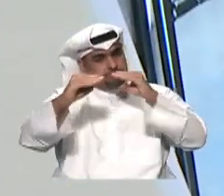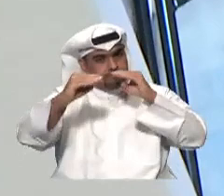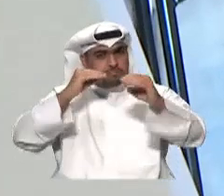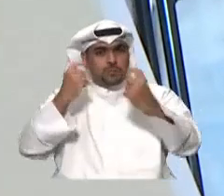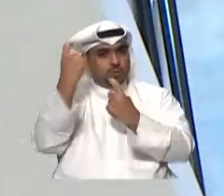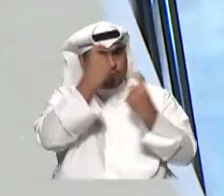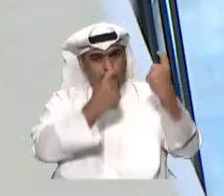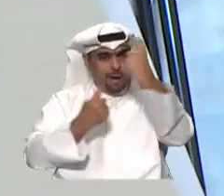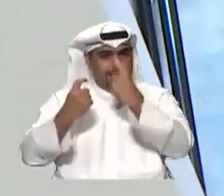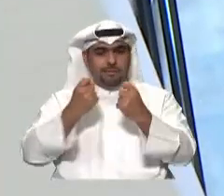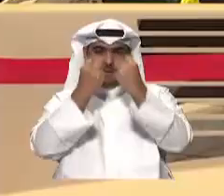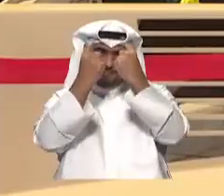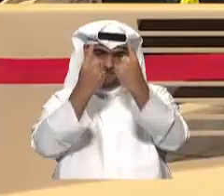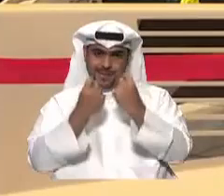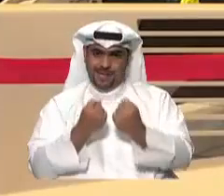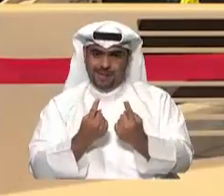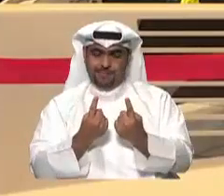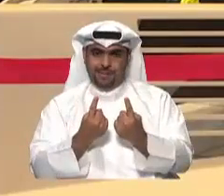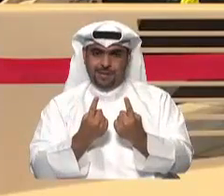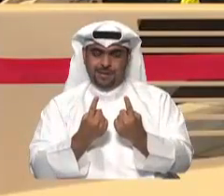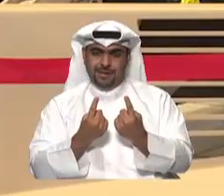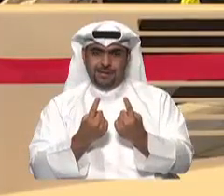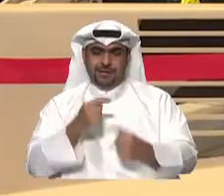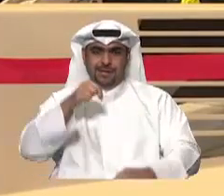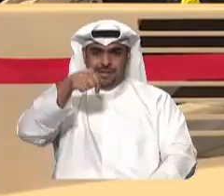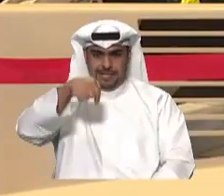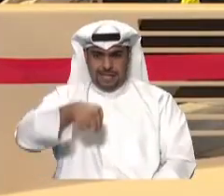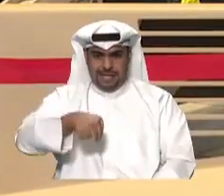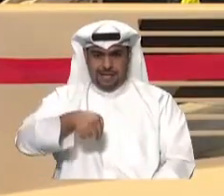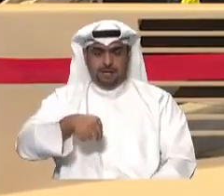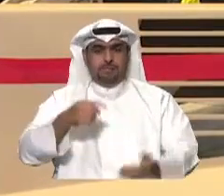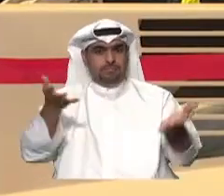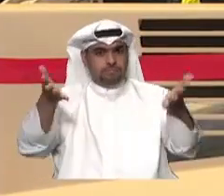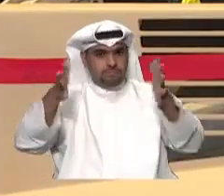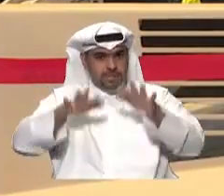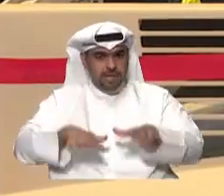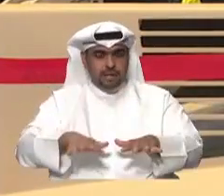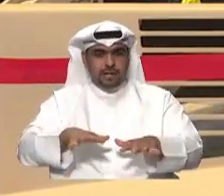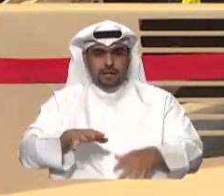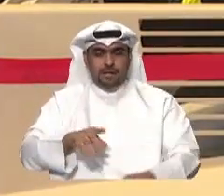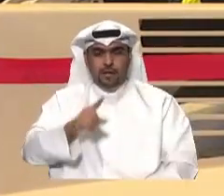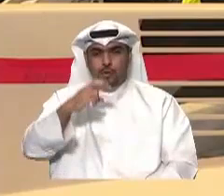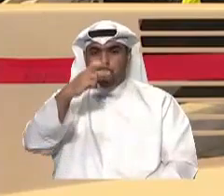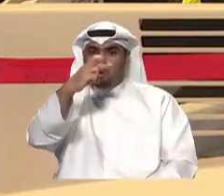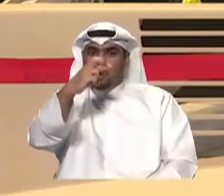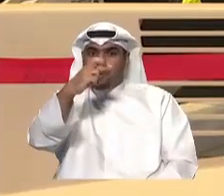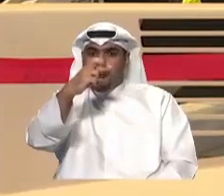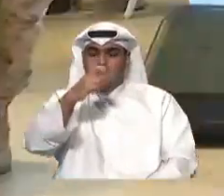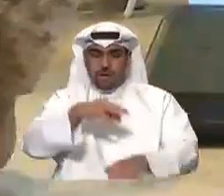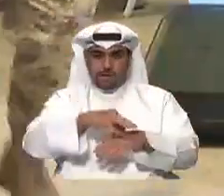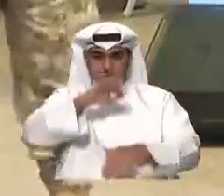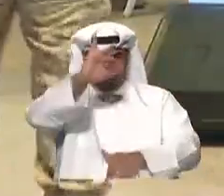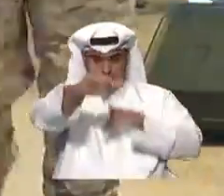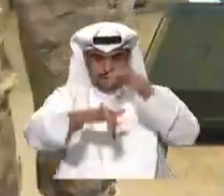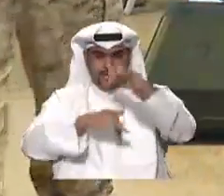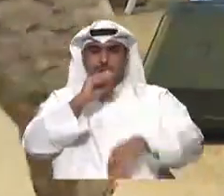احنا رصدنا عملية المشاركة في الهيئة نفسها من اليوم الأول من يوم الأحد إلى اليوم.